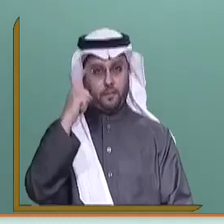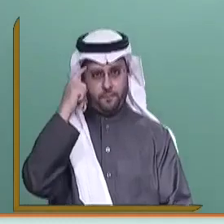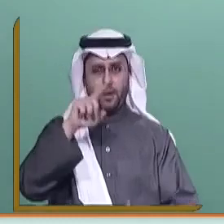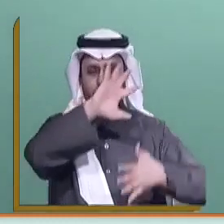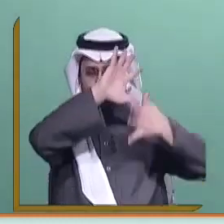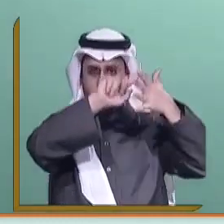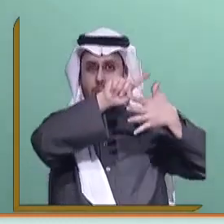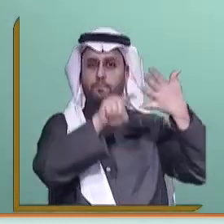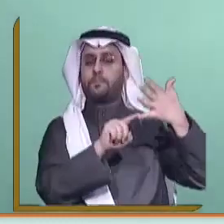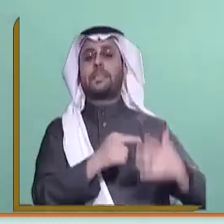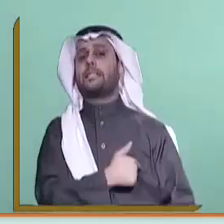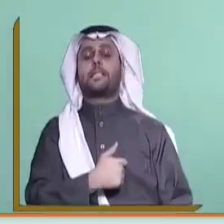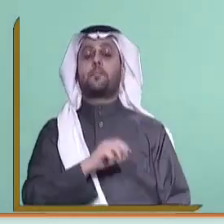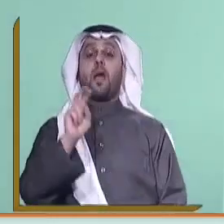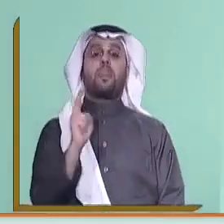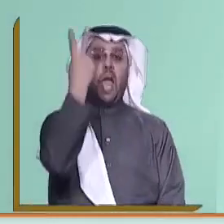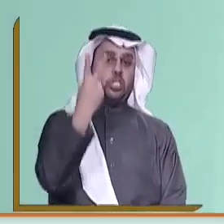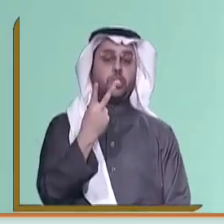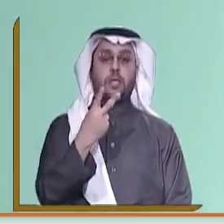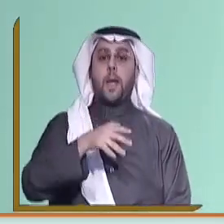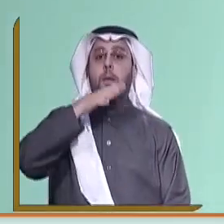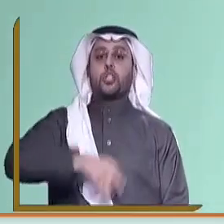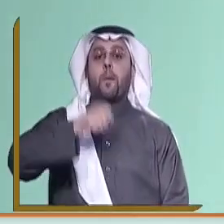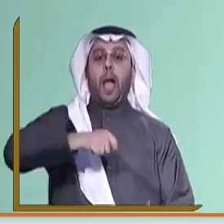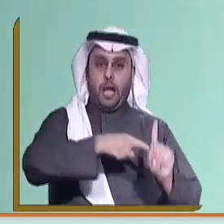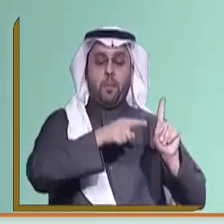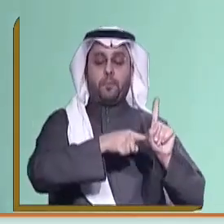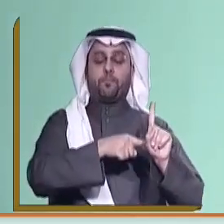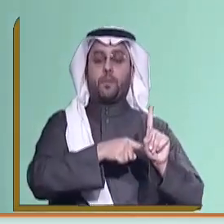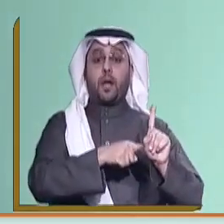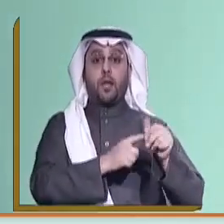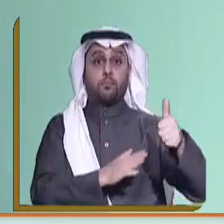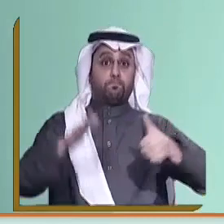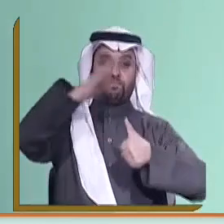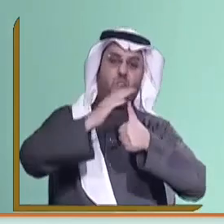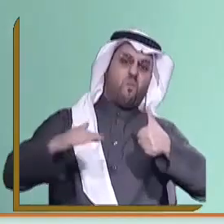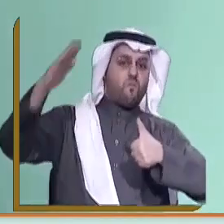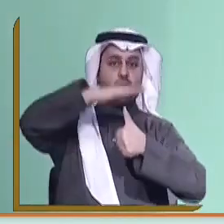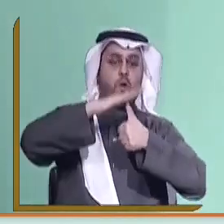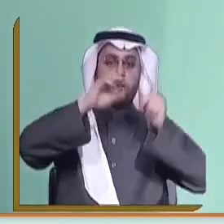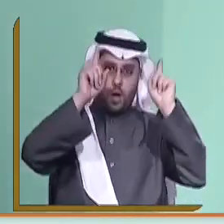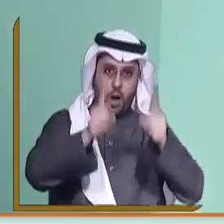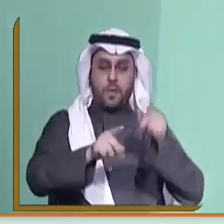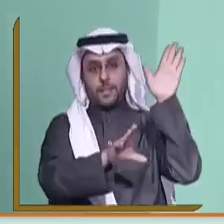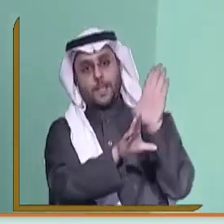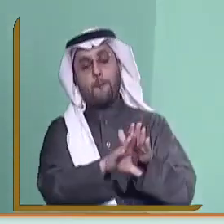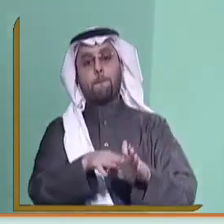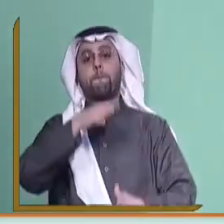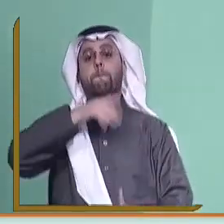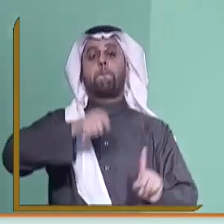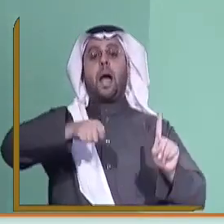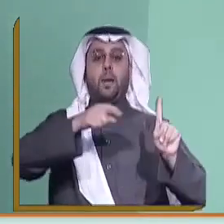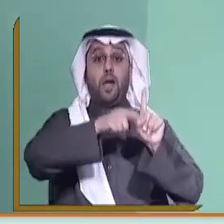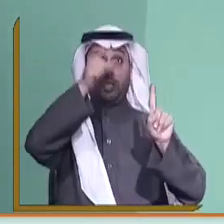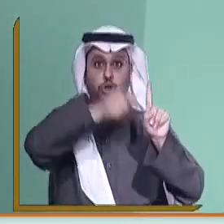العدل رئيس المجلس الاعلى للقضاء الدكتور وليد الصمعاني ان الامر الملكي الكريم ياتي دعما للمحكمه العليا